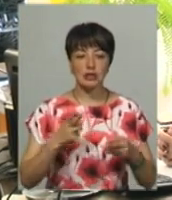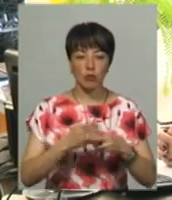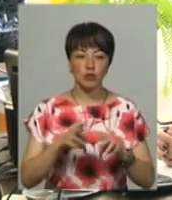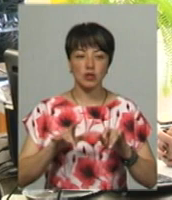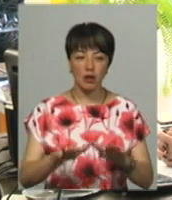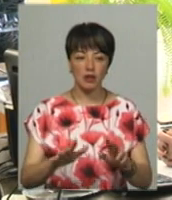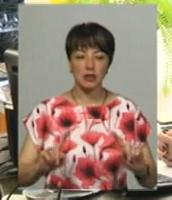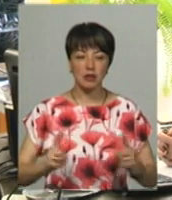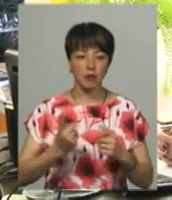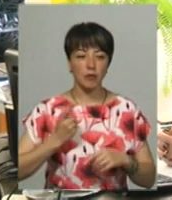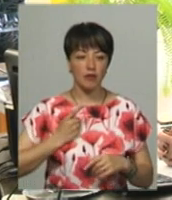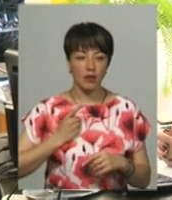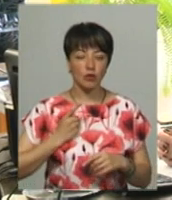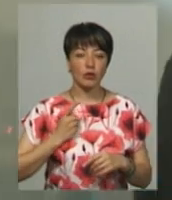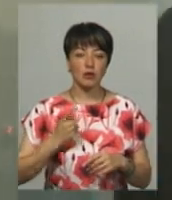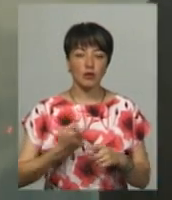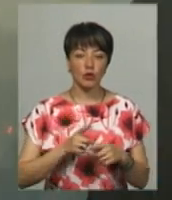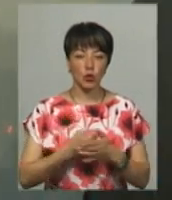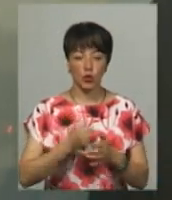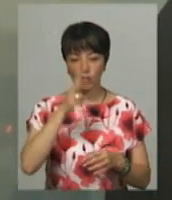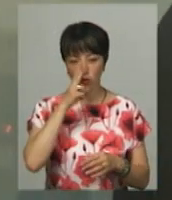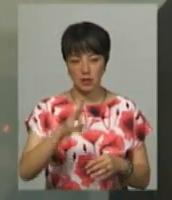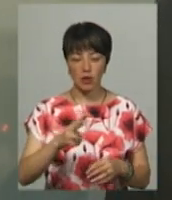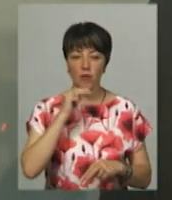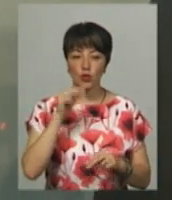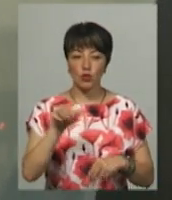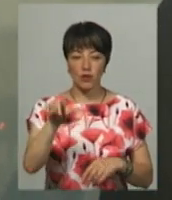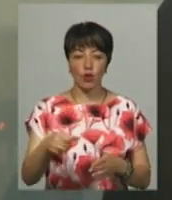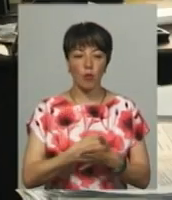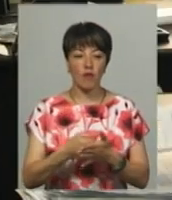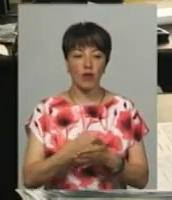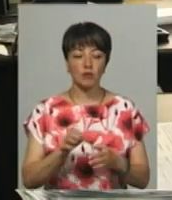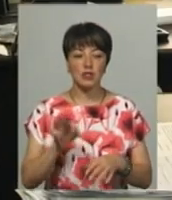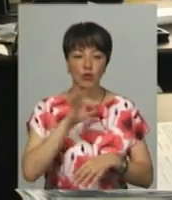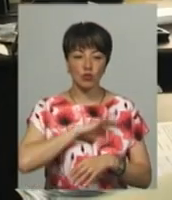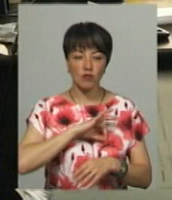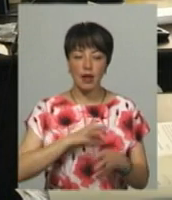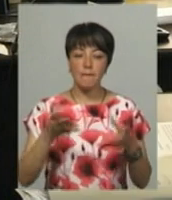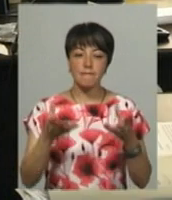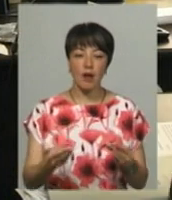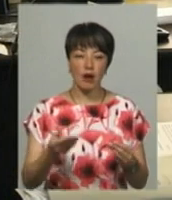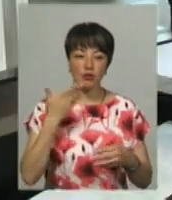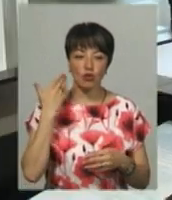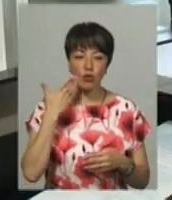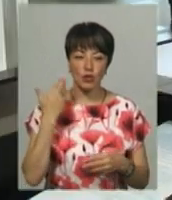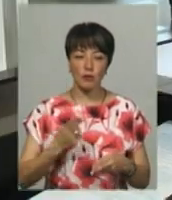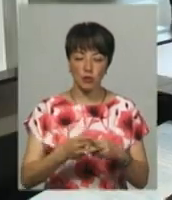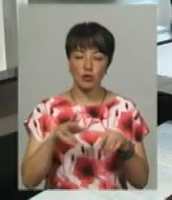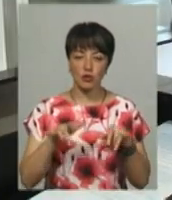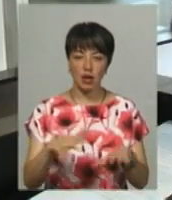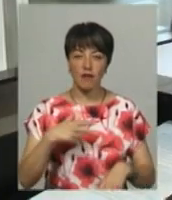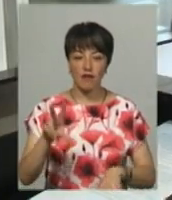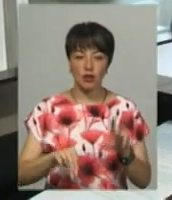заходу у вигляді тримання під вартою до 2 місяців. Обвинувачений Роман Миколаїв клопотав про застосування м'якшого запобіжного заходу. Я вважаю, що